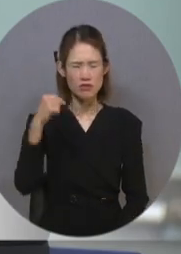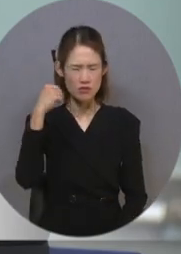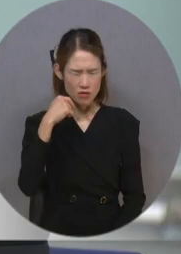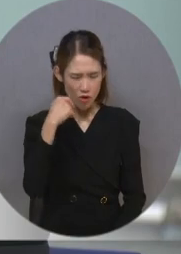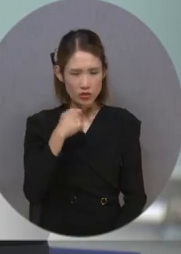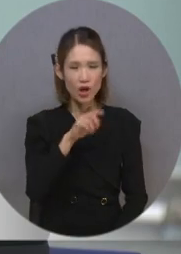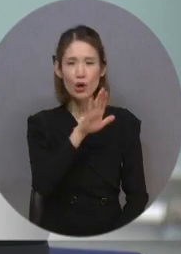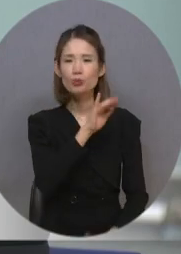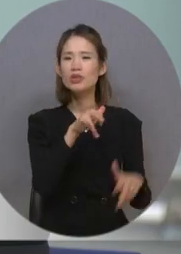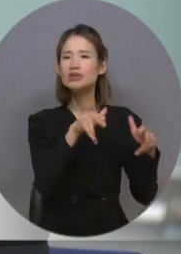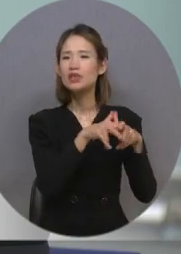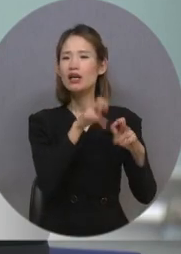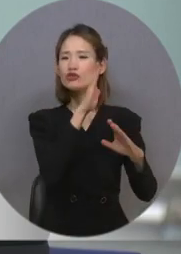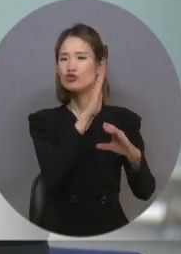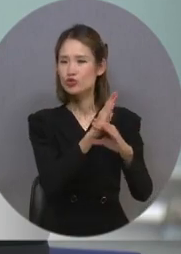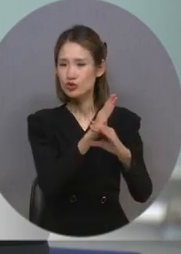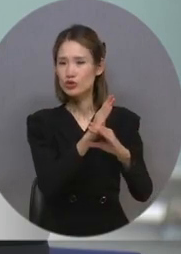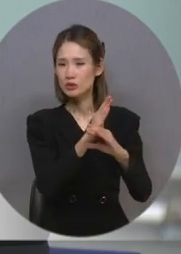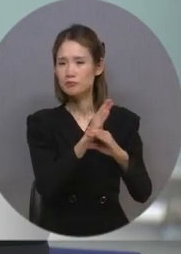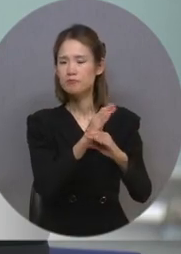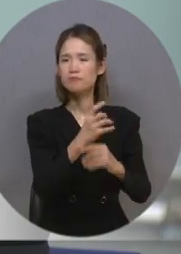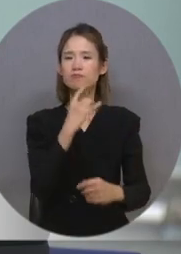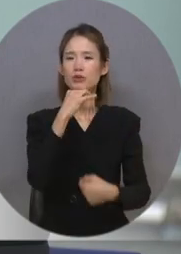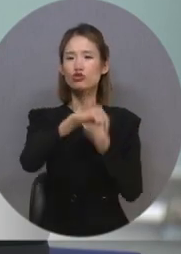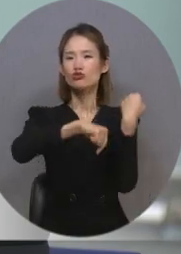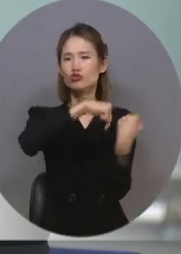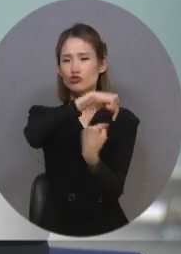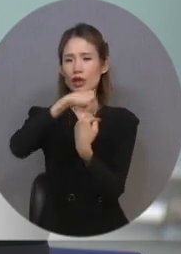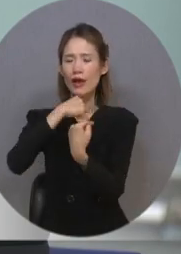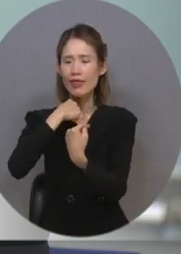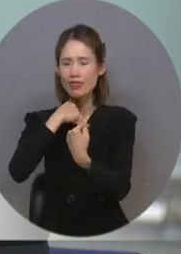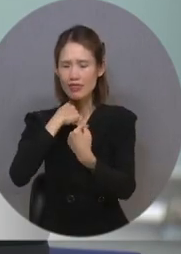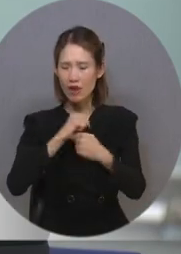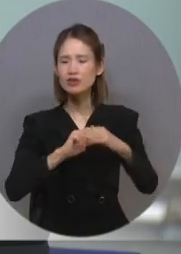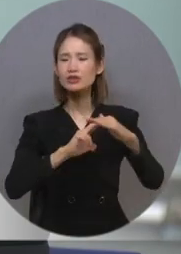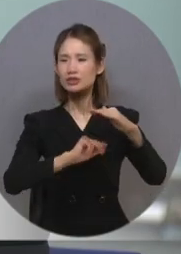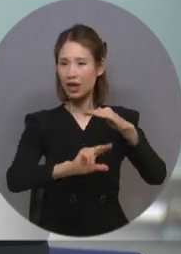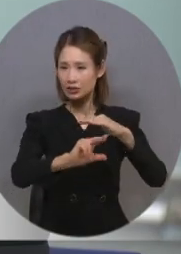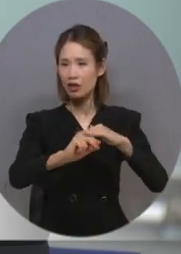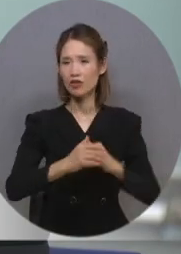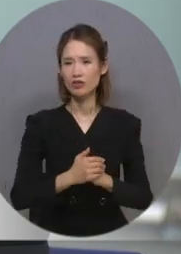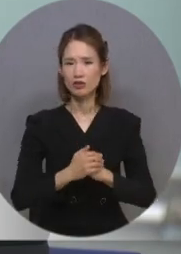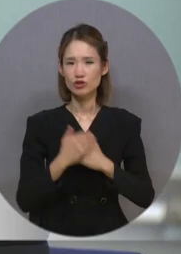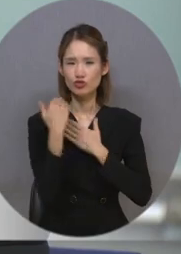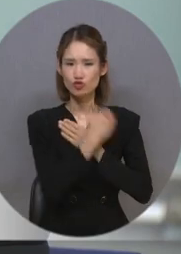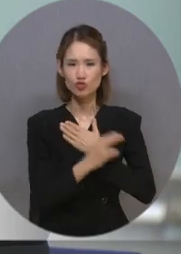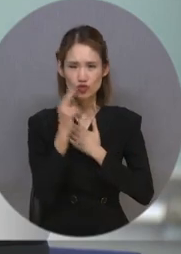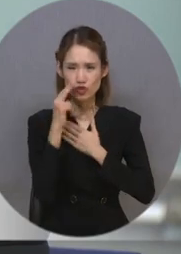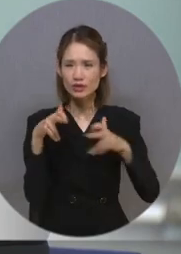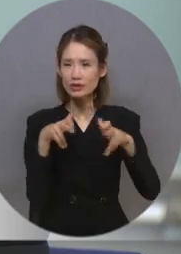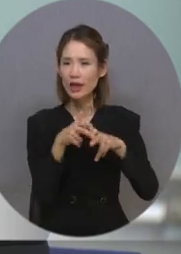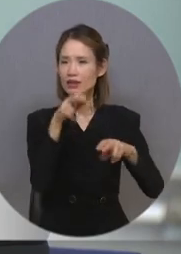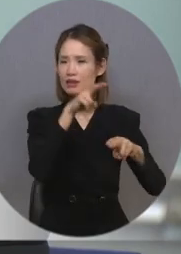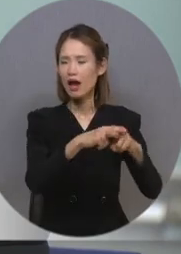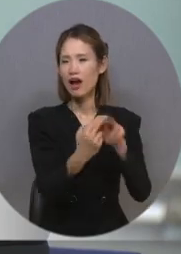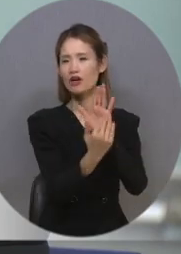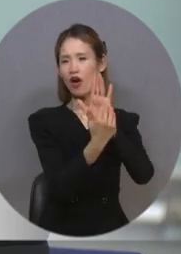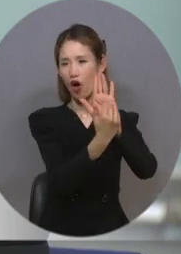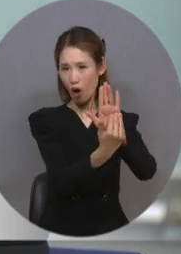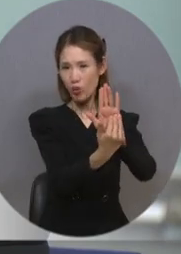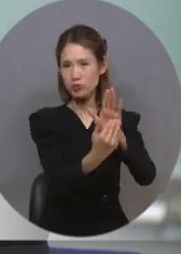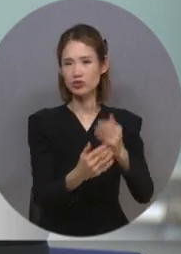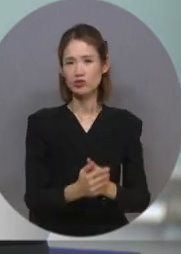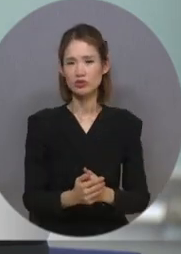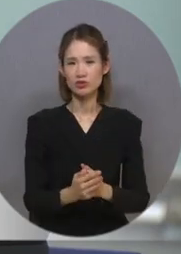철저하게 비장애인 중심으로 갔던 이 열차, 중증장애인을 태우지 않았던 이 열차,